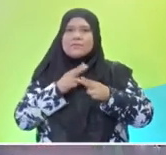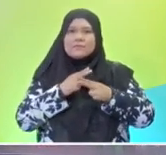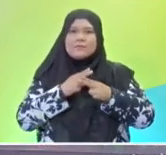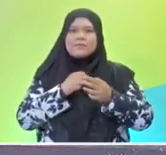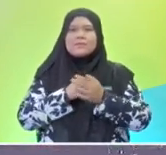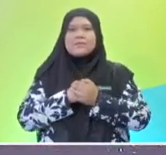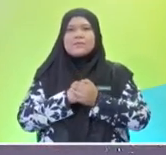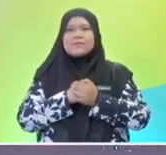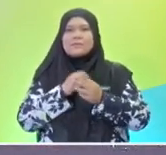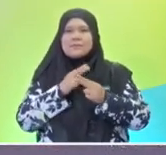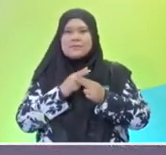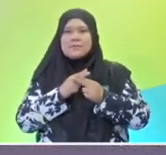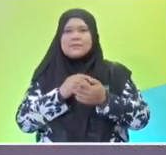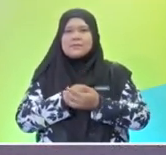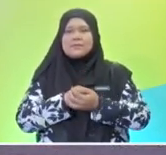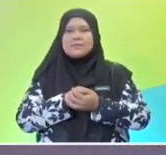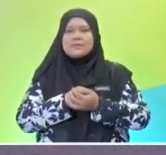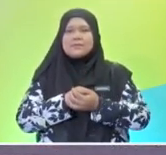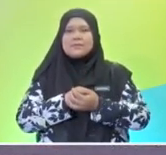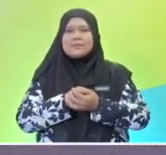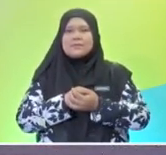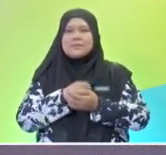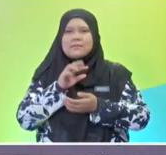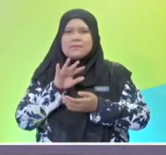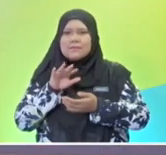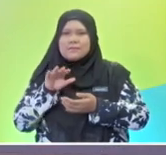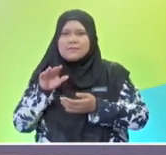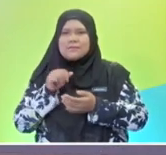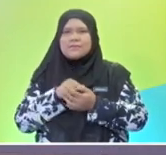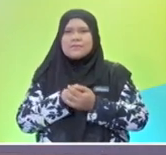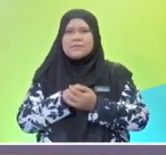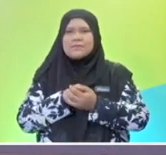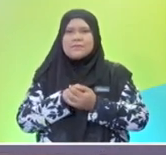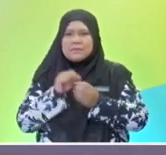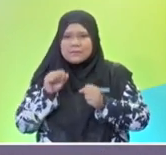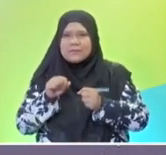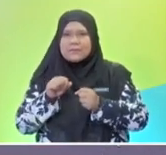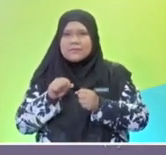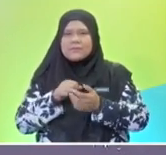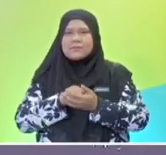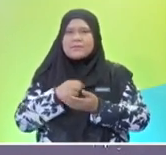tulis nama saya, ya. Ya. Tak, saya nak eja nama saya. Boleh eja tak?